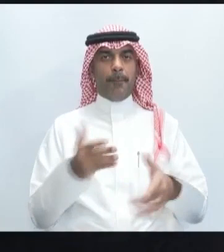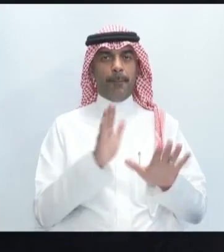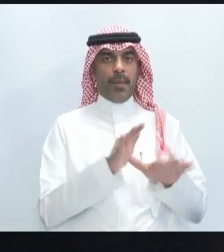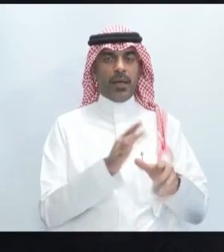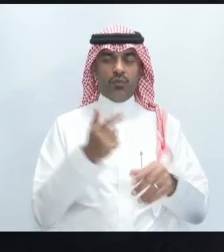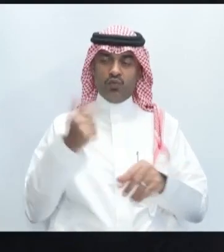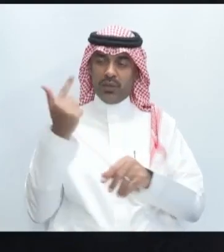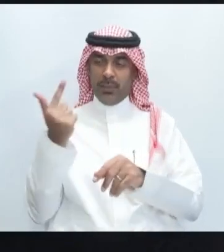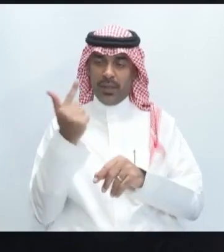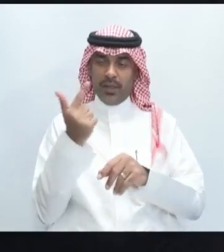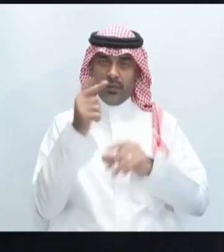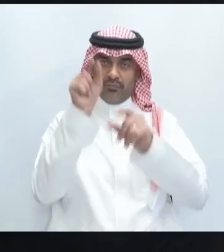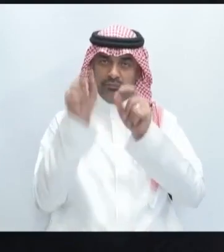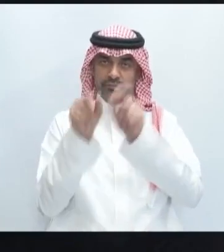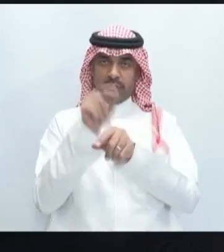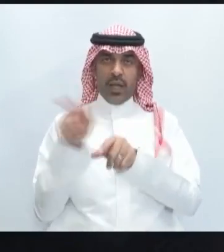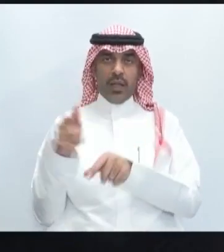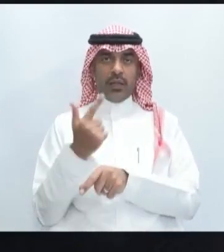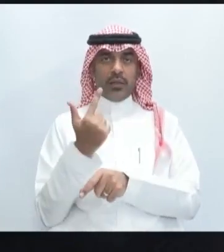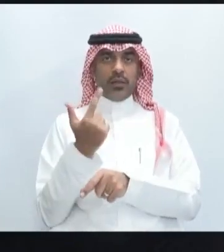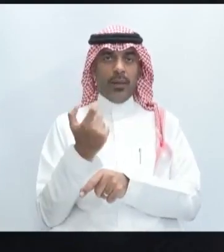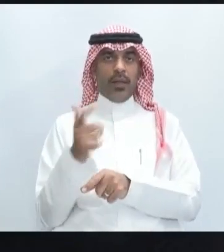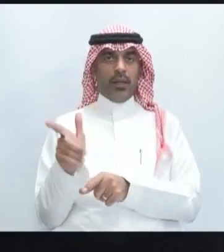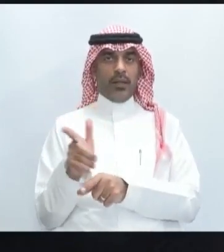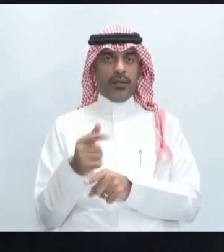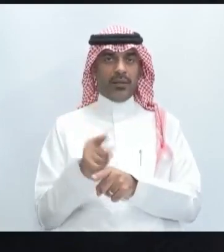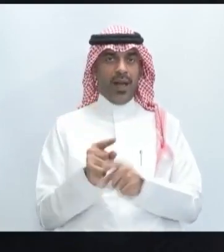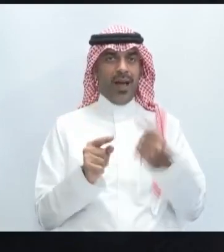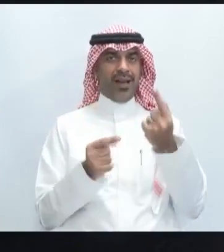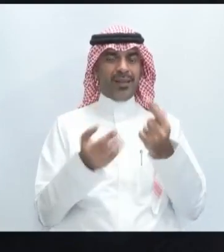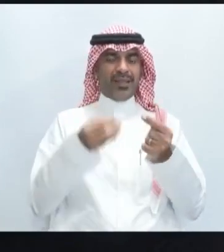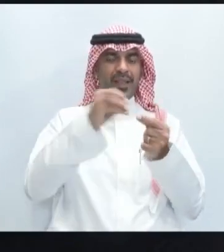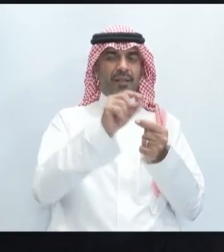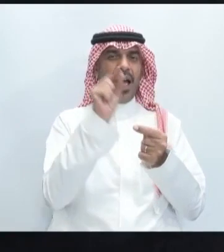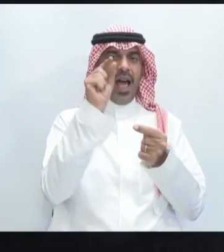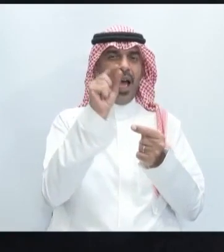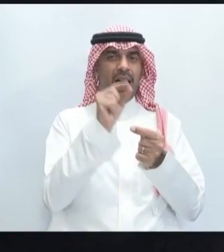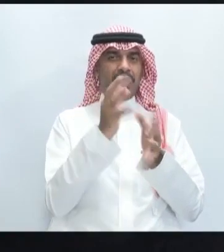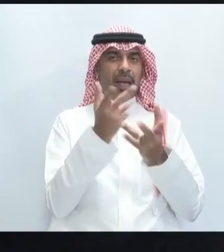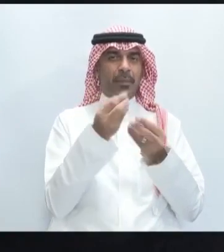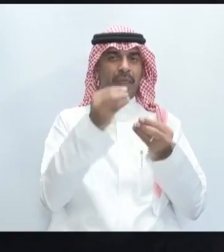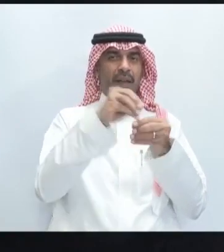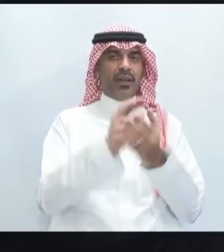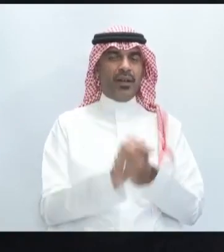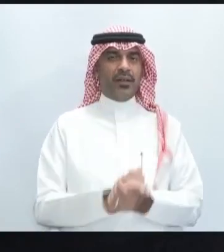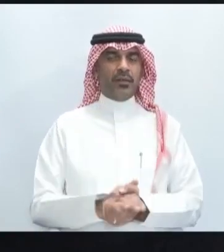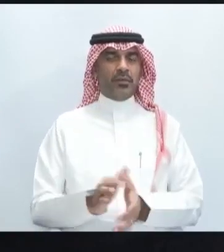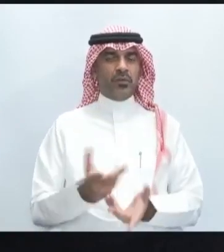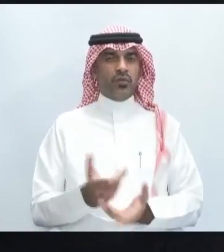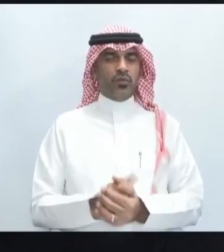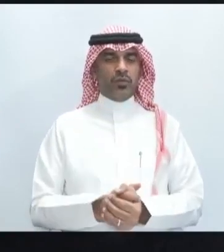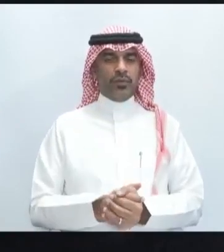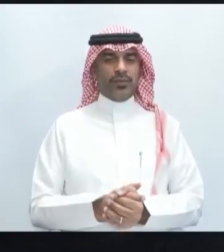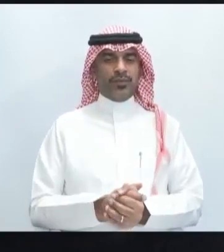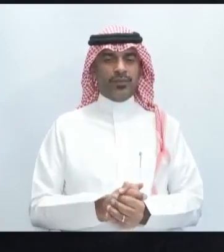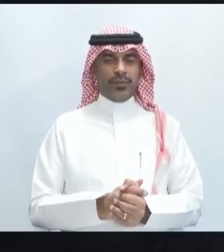ان نضع ابنائي بناتي من الاحاد سهله ولا صعبه واضحه طيب ما هي خطتنا